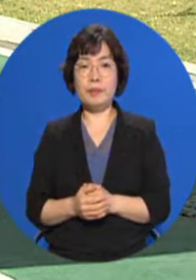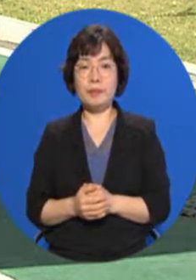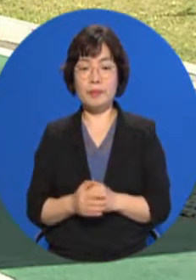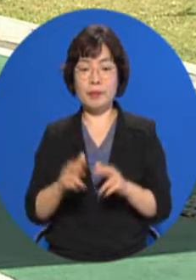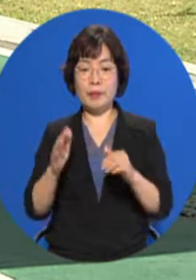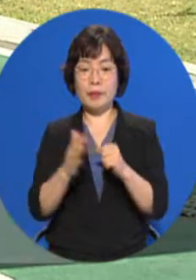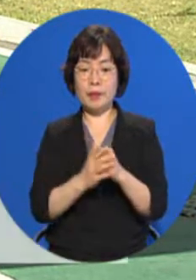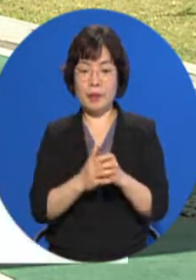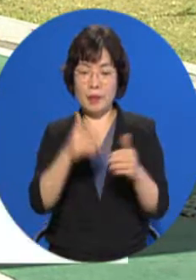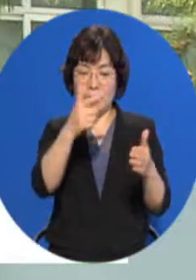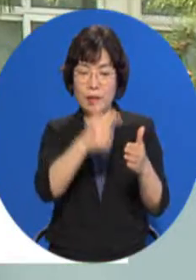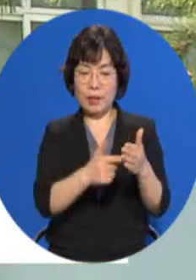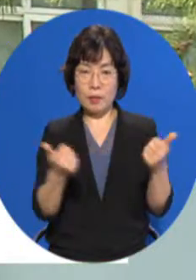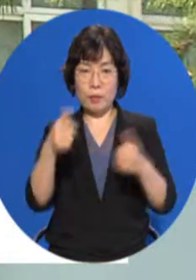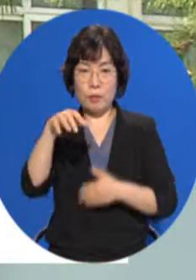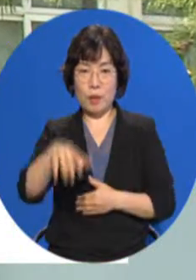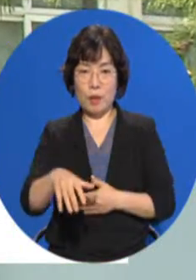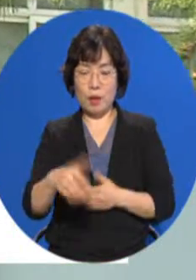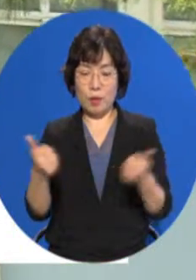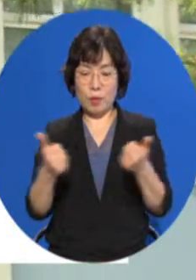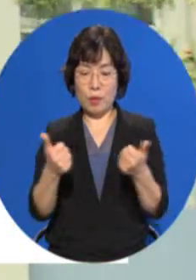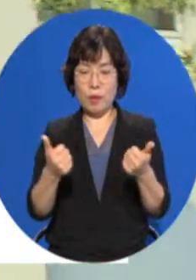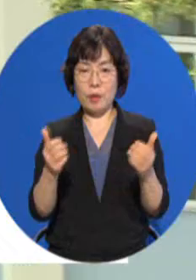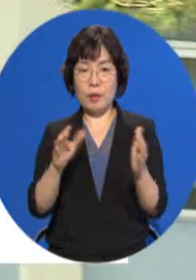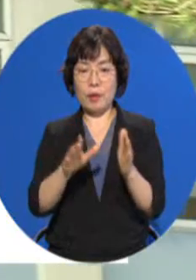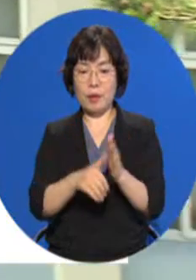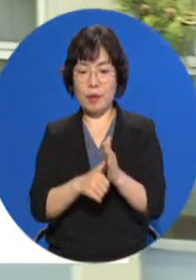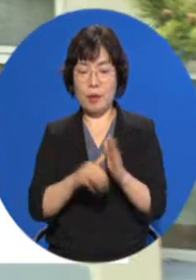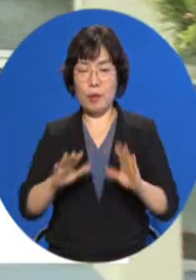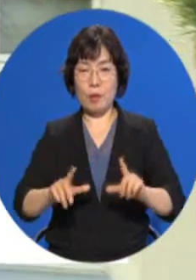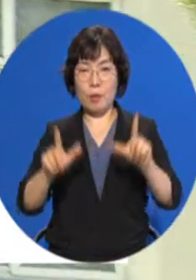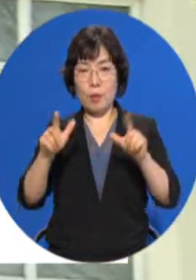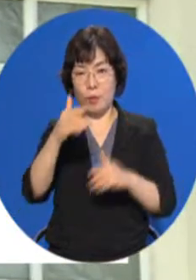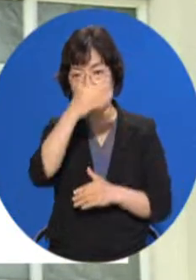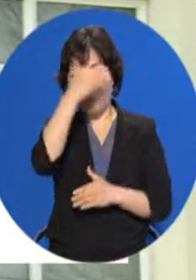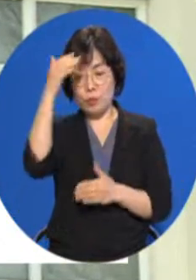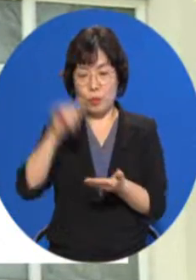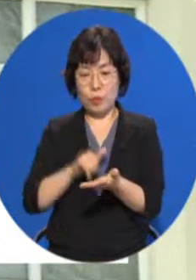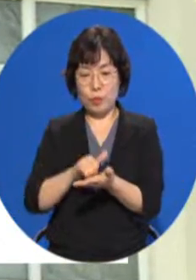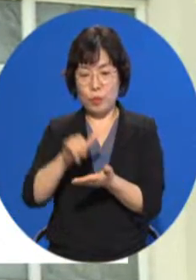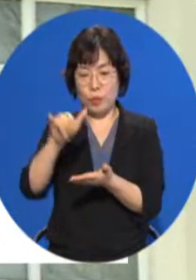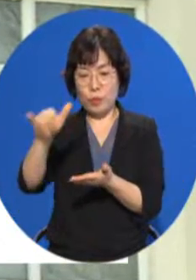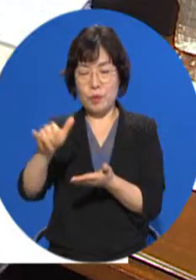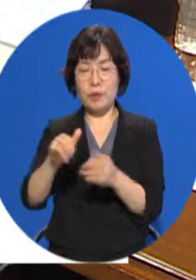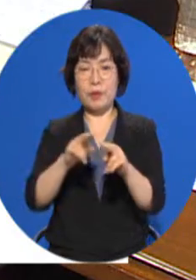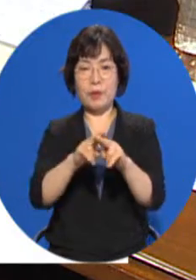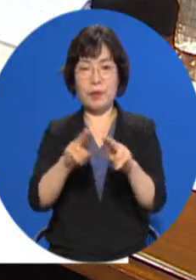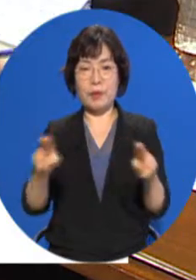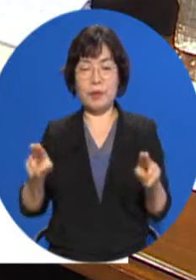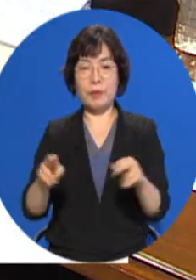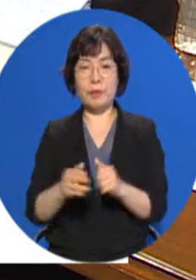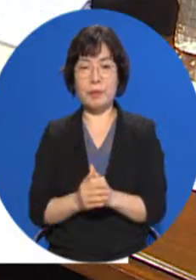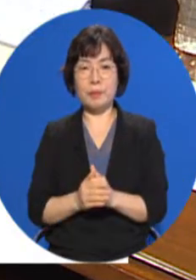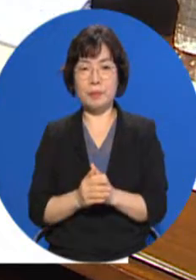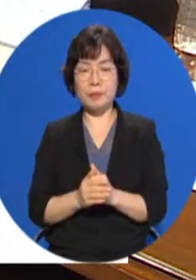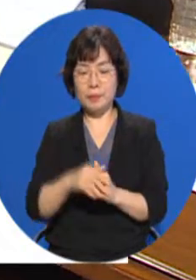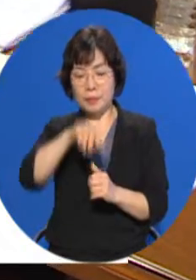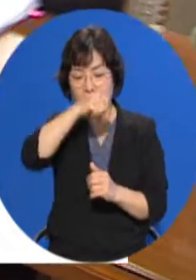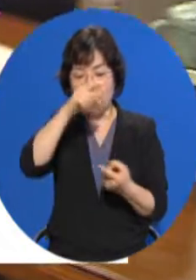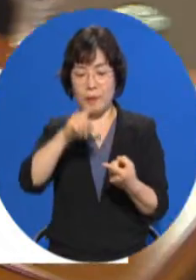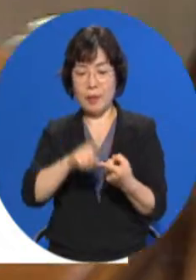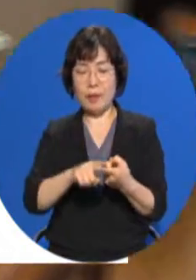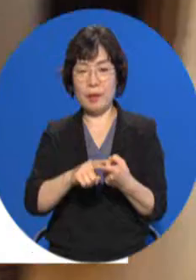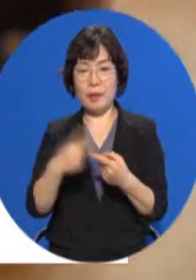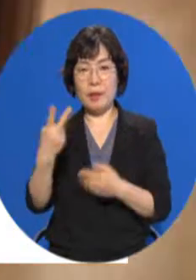강진군 의회가 최근 위원 간담회에서 올해 해외 연수를 떠나지 않기로 결정했습니다 해외 연수를 위해 세웠던